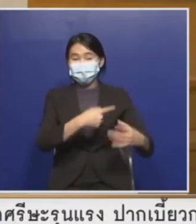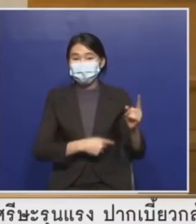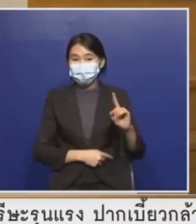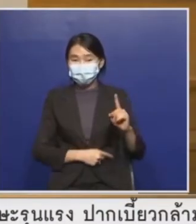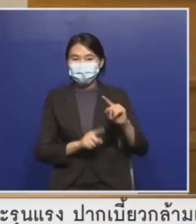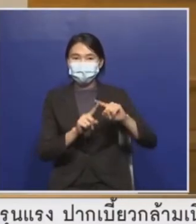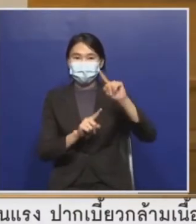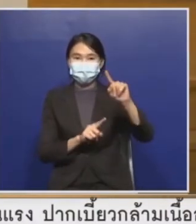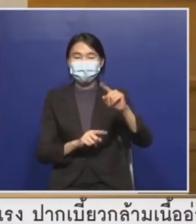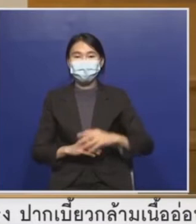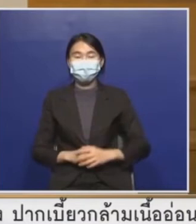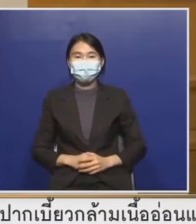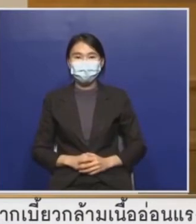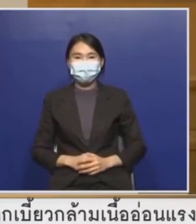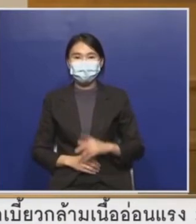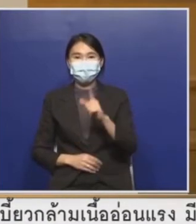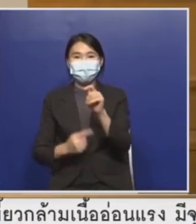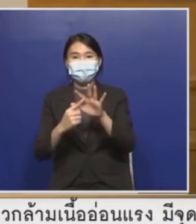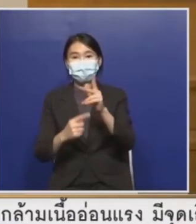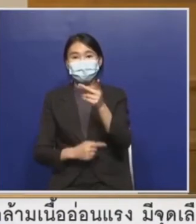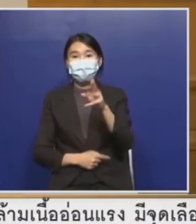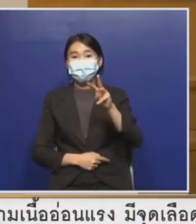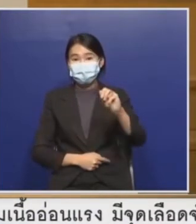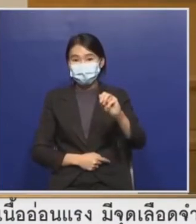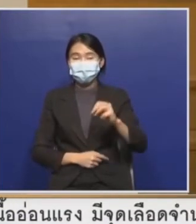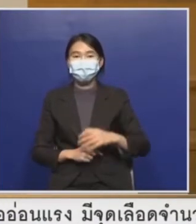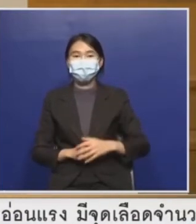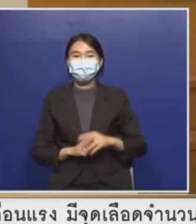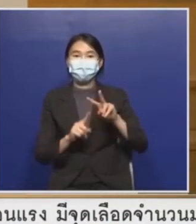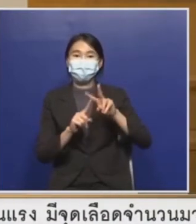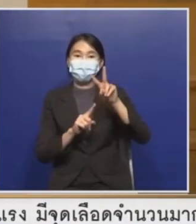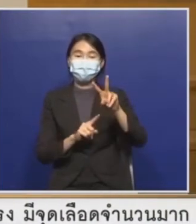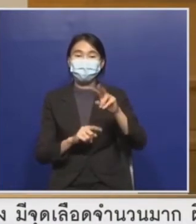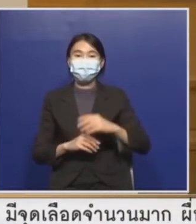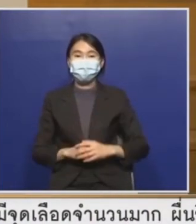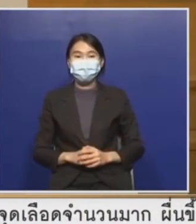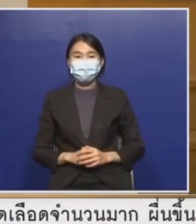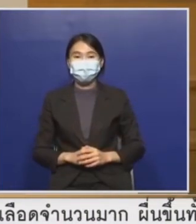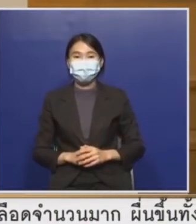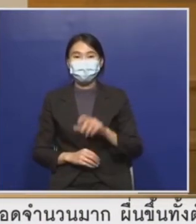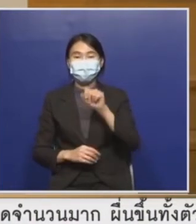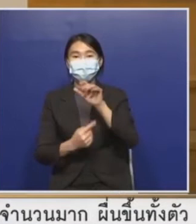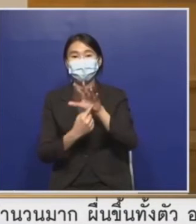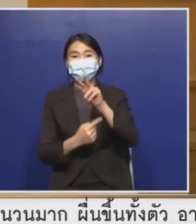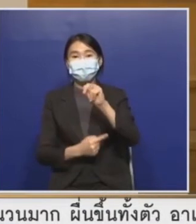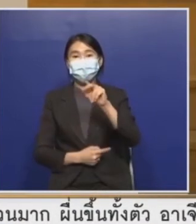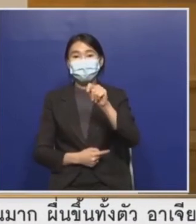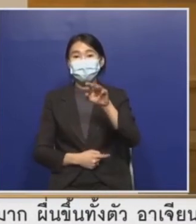หนึ่งนายอาคมเติมพิทยาไพศิษฐ์2. นายสันติพร้อมพั